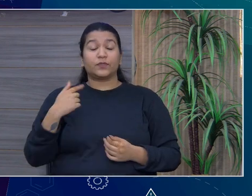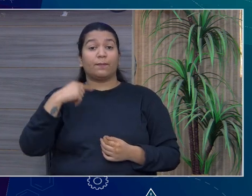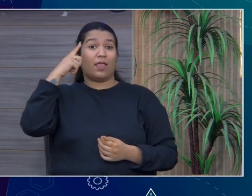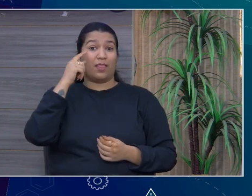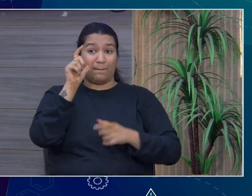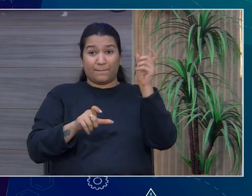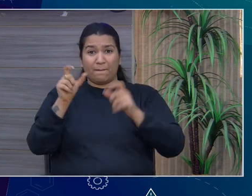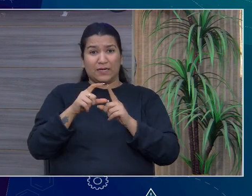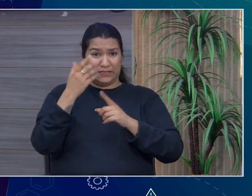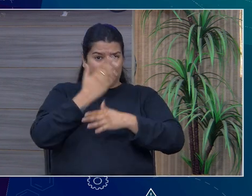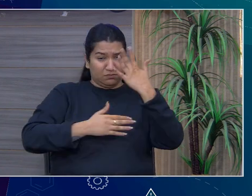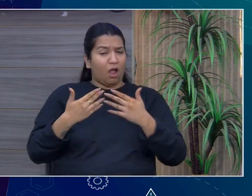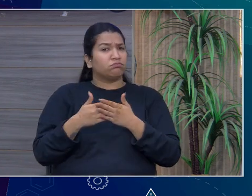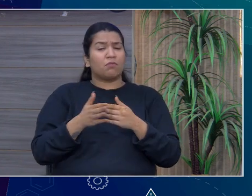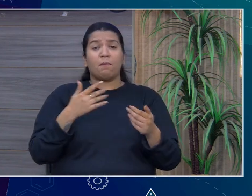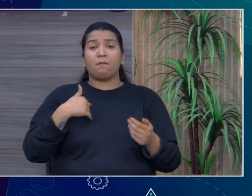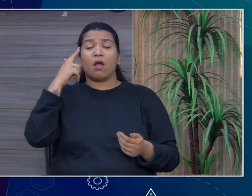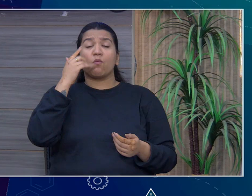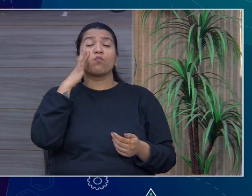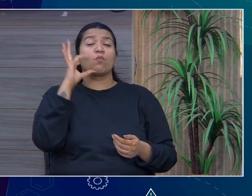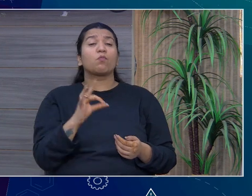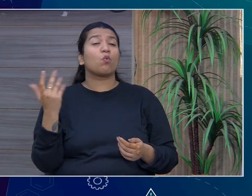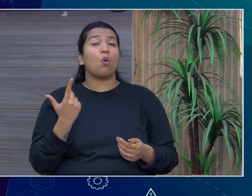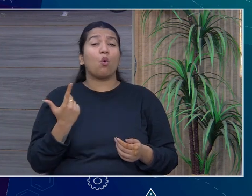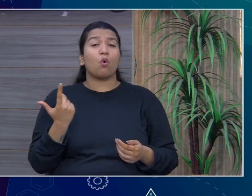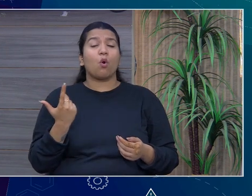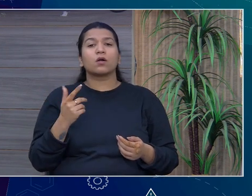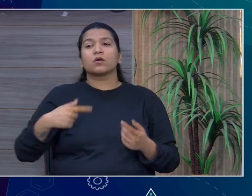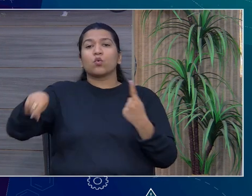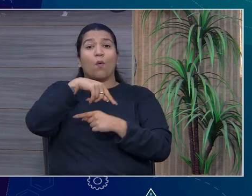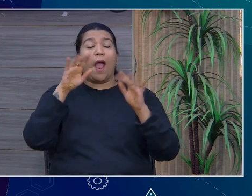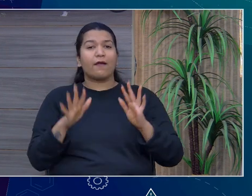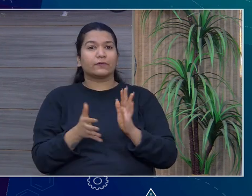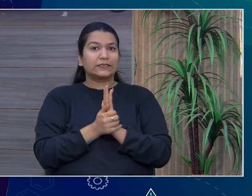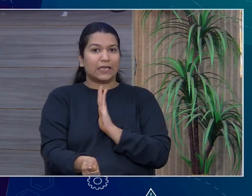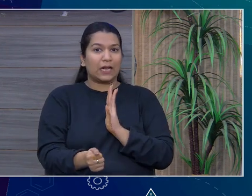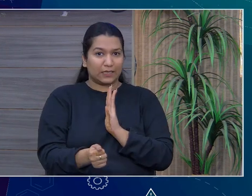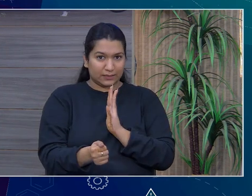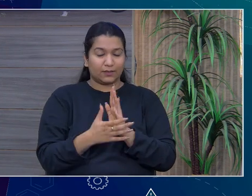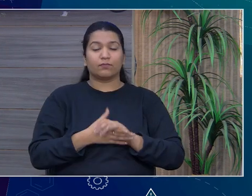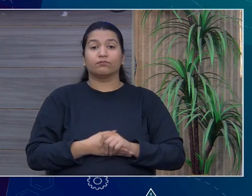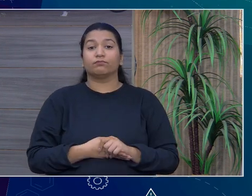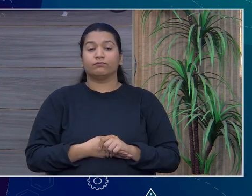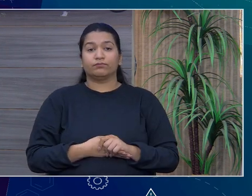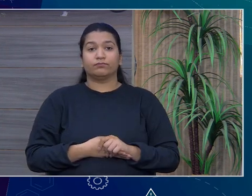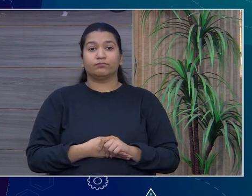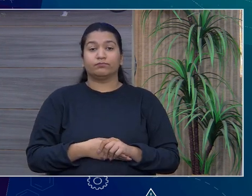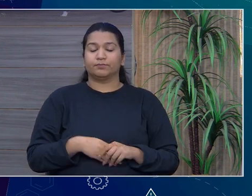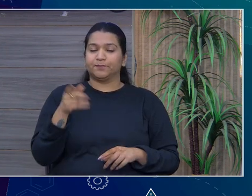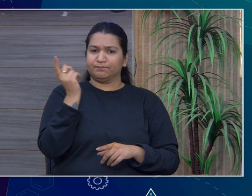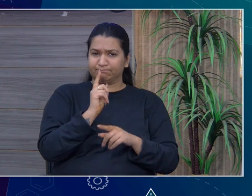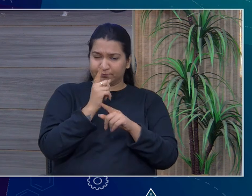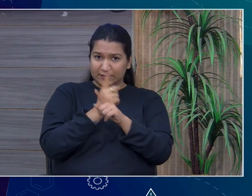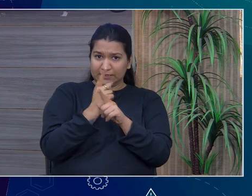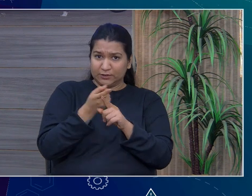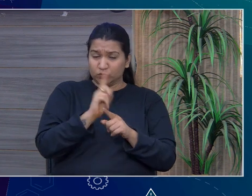देता है साथ में, तो वो उस स्किल को एनहेंस करके अपना एक्सप्रेशन हमारे तक पहुंचा सकते हैं। एब्सोल्युटली, आपने अभिव्यक्ति की बात की,